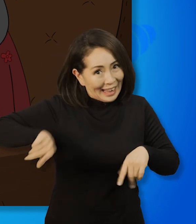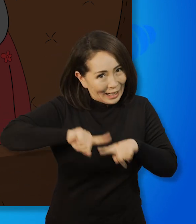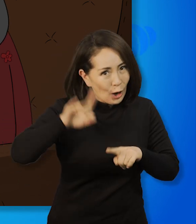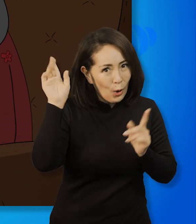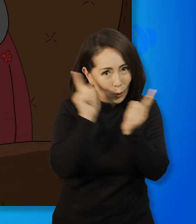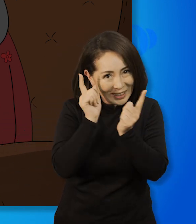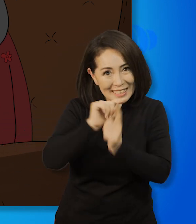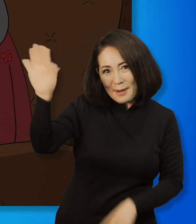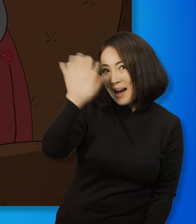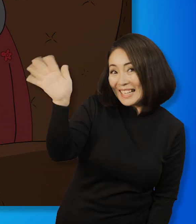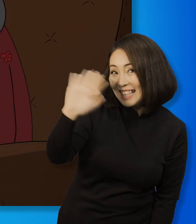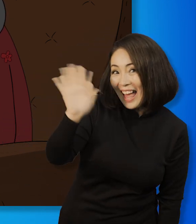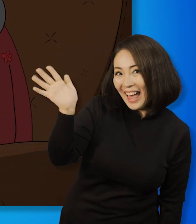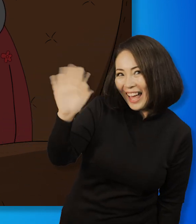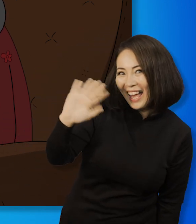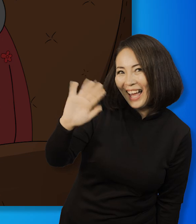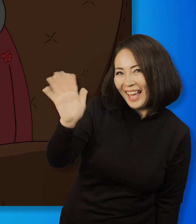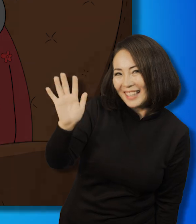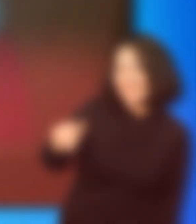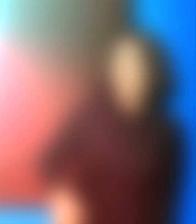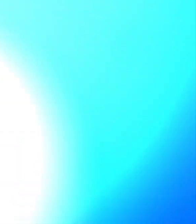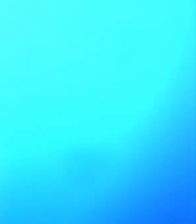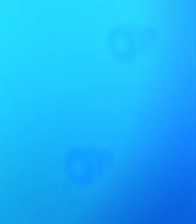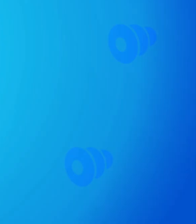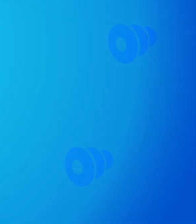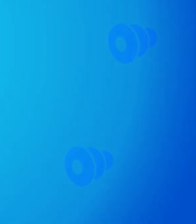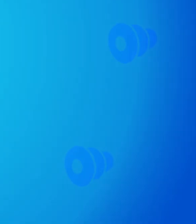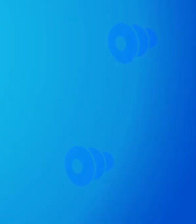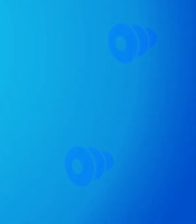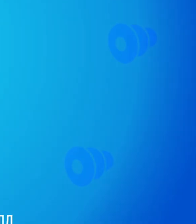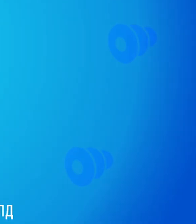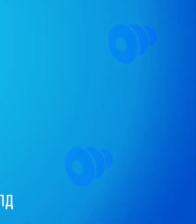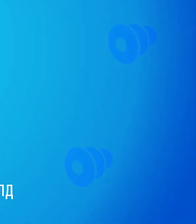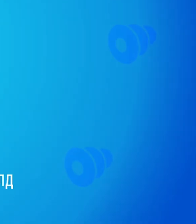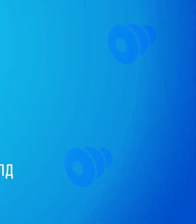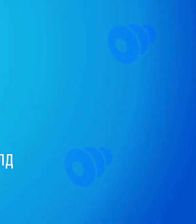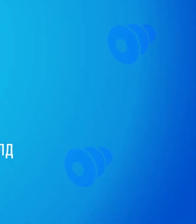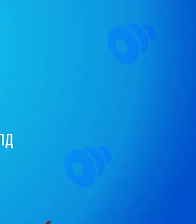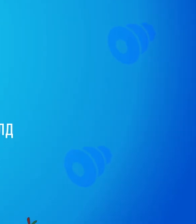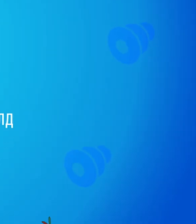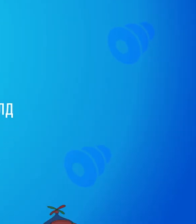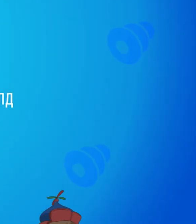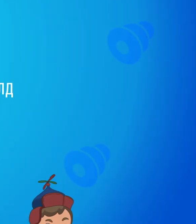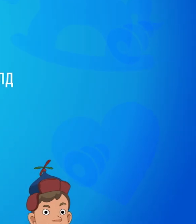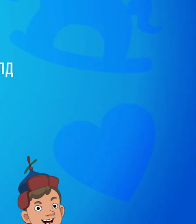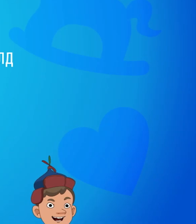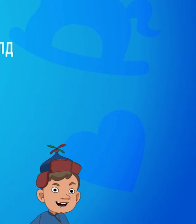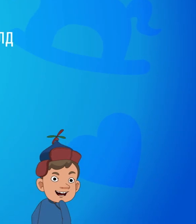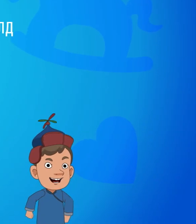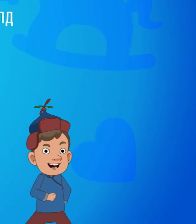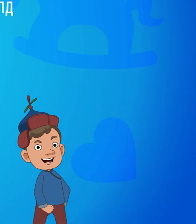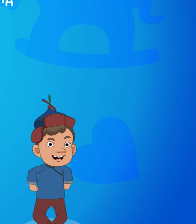За дараагийн анги дээр уулзъя. Bye. Хамтаа тоглох хөргөн дүүж байна.